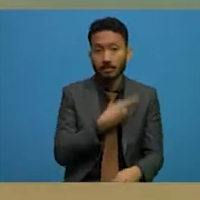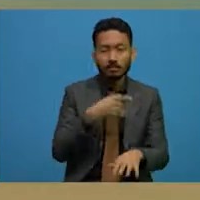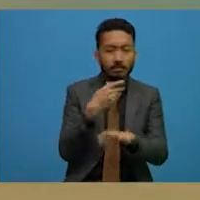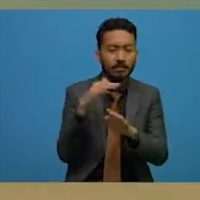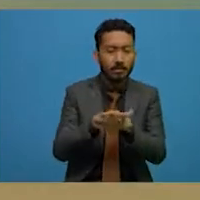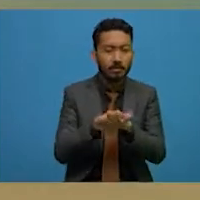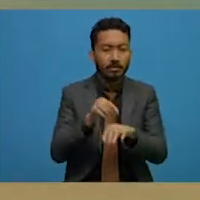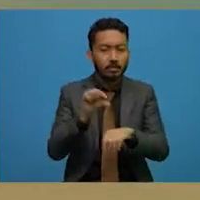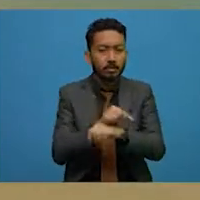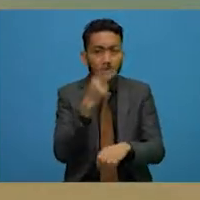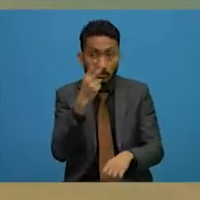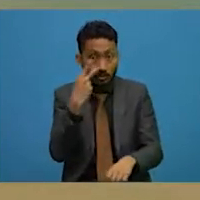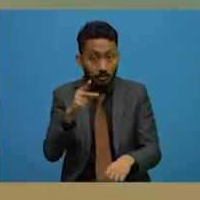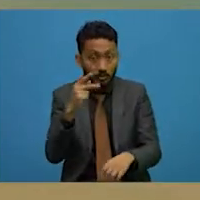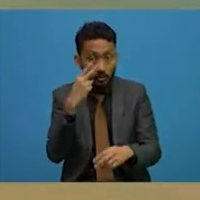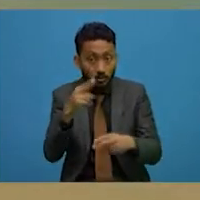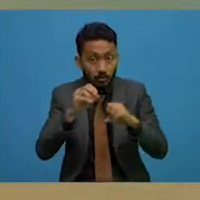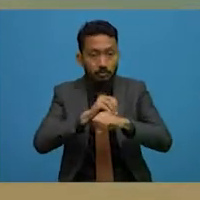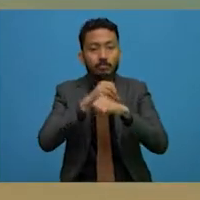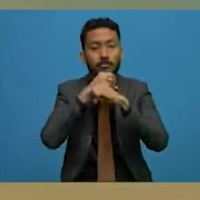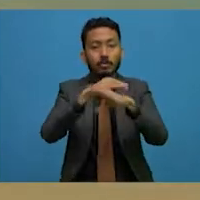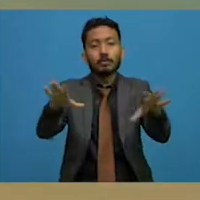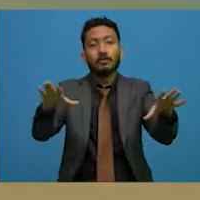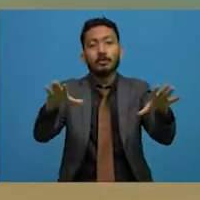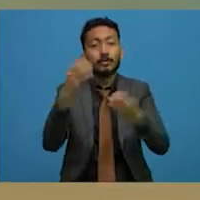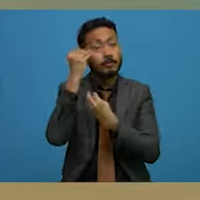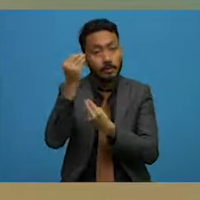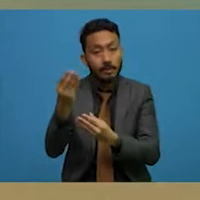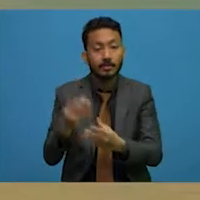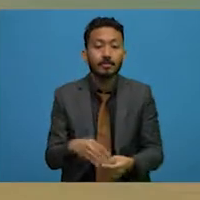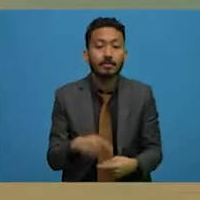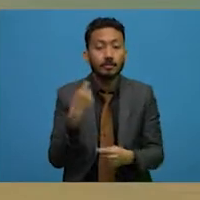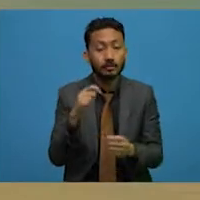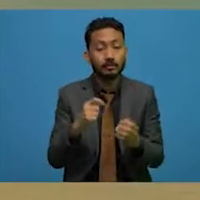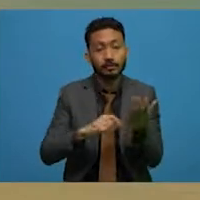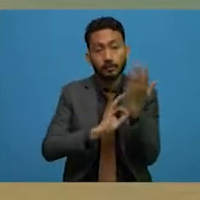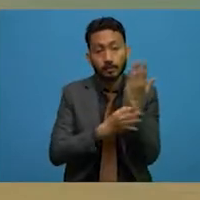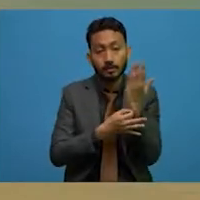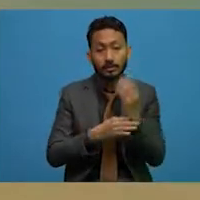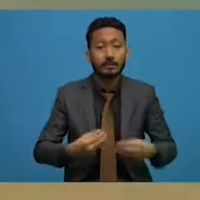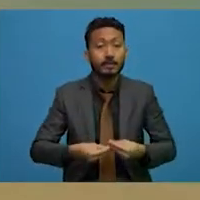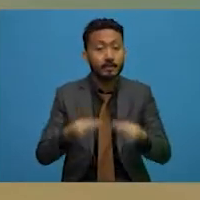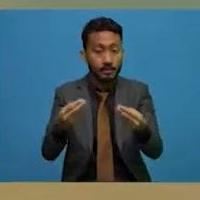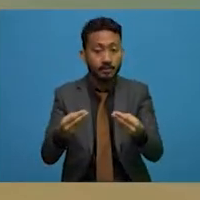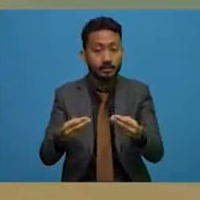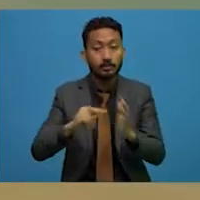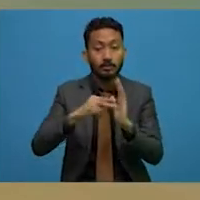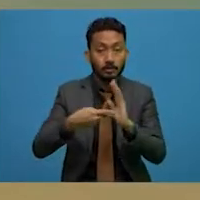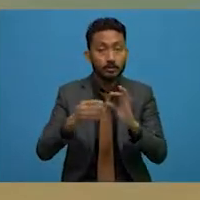menggunakan teks untuk menyampaikan maklumat. Teks berfungsi dalam memberi maksud